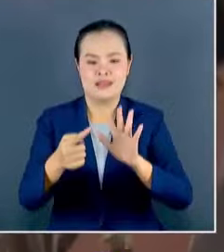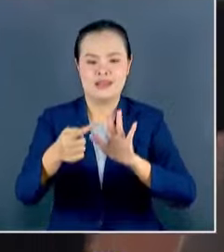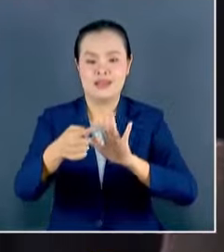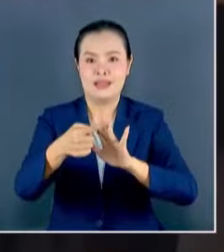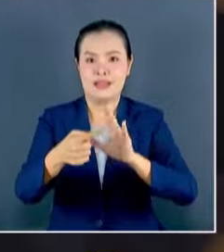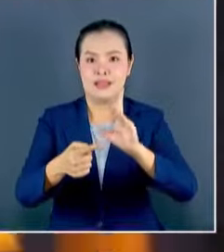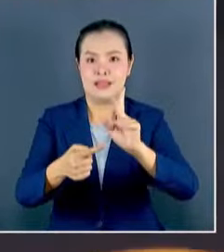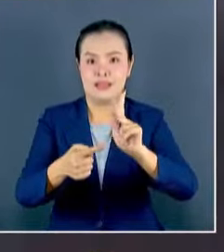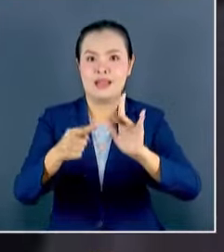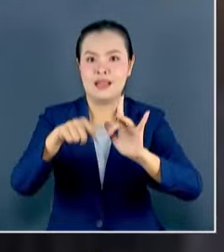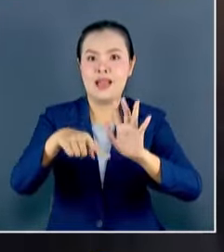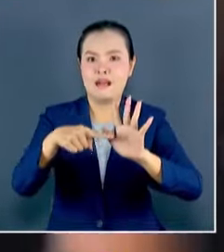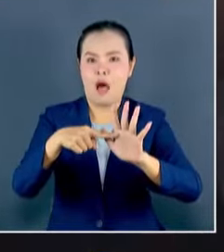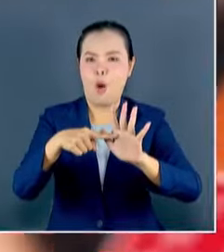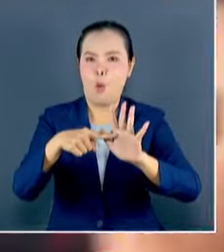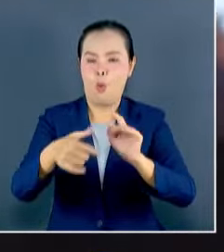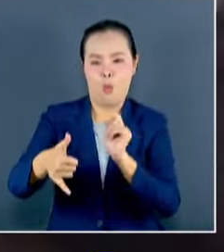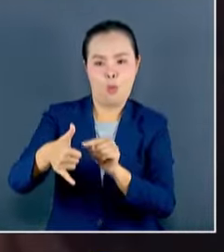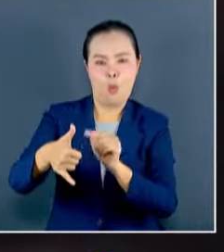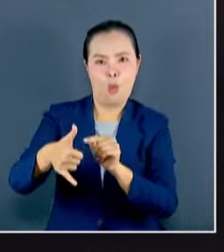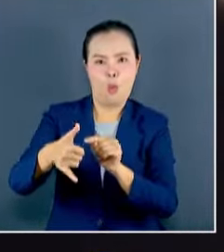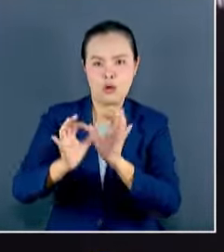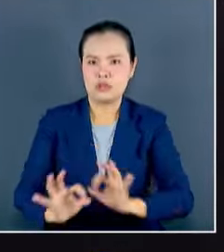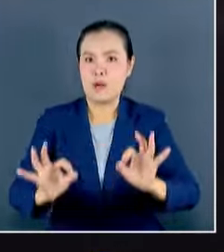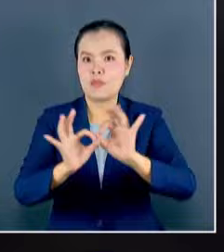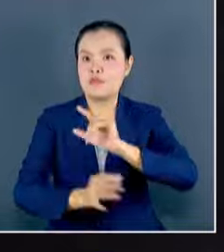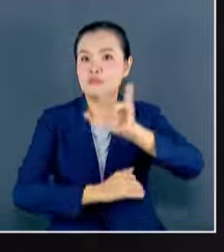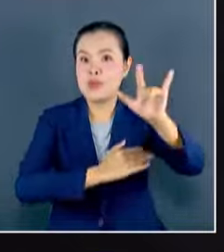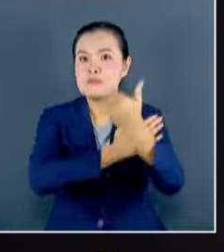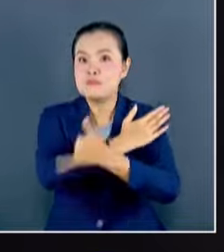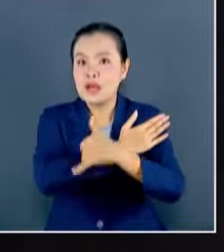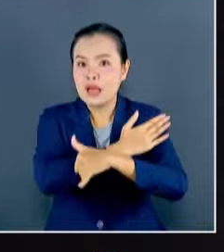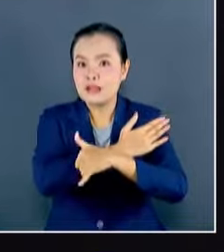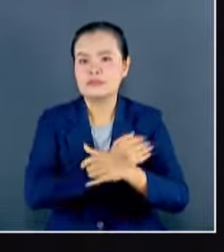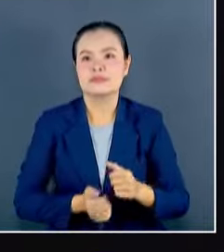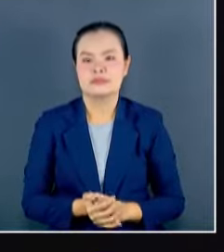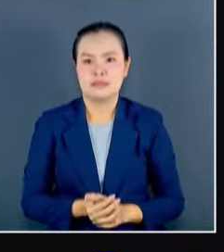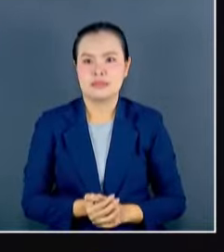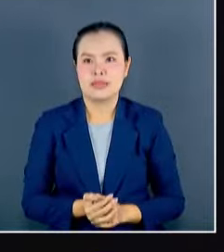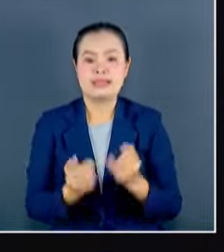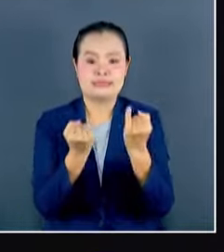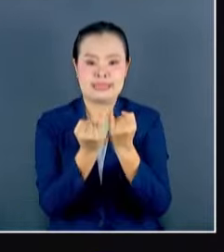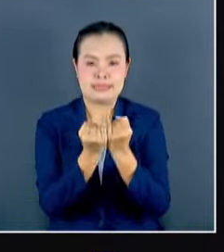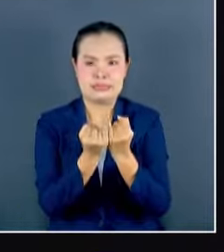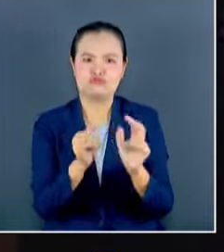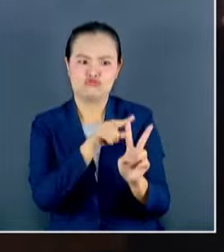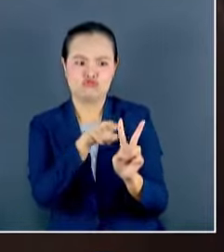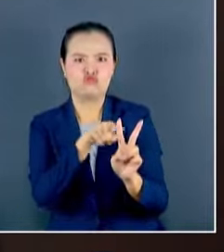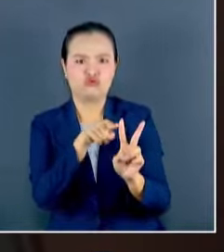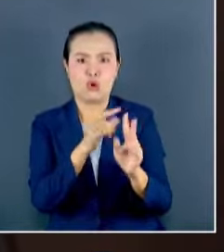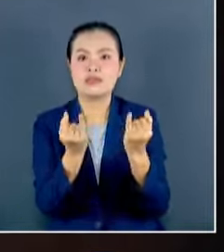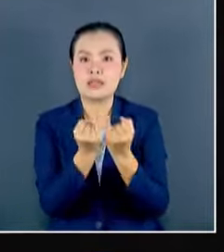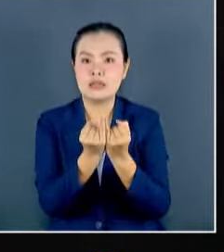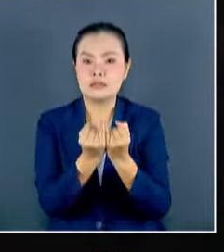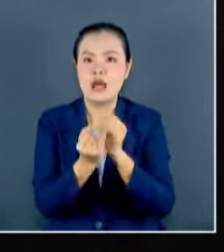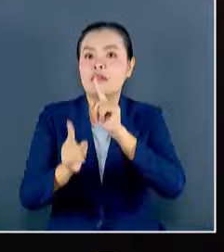เนี่ยโอ้เป็นผู้ต้องหารายสำคัญถูกออกหมายจับแล้วไปต่างประเทศแล้วนะฮะเฮียเก้าเนี่ยก็สนิทกับเฮียเกียรติมันก็นำมาสู่การ